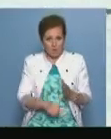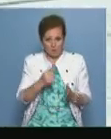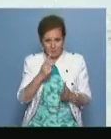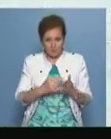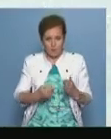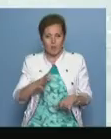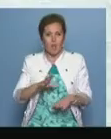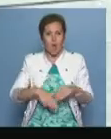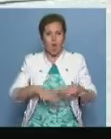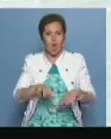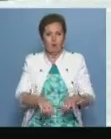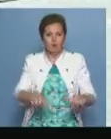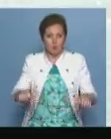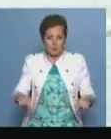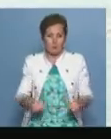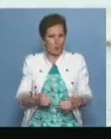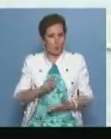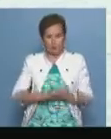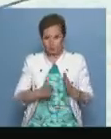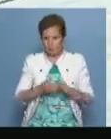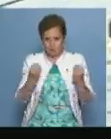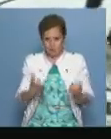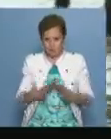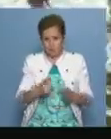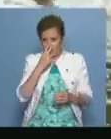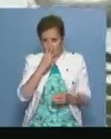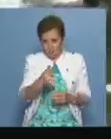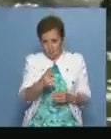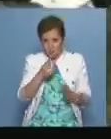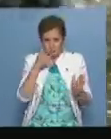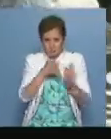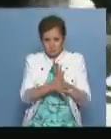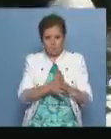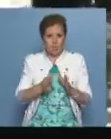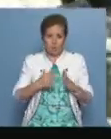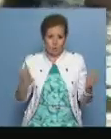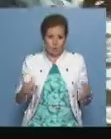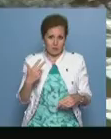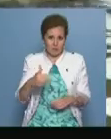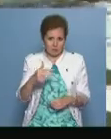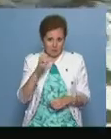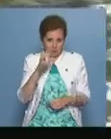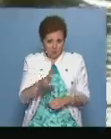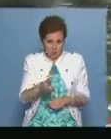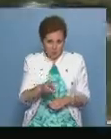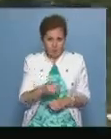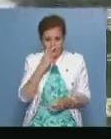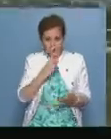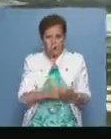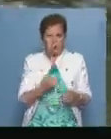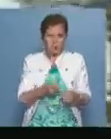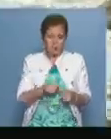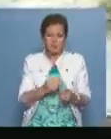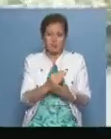Условия непростые даже по меркам профессионалов. Видимость под водой Ижевского пруда не больше 30 сантиметров. Несмотря на это,